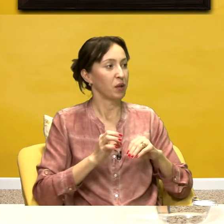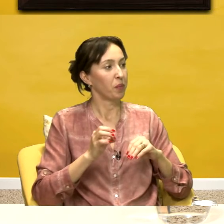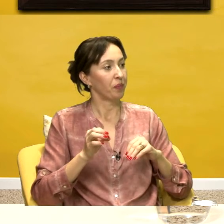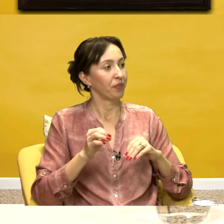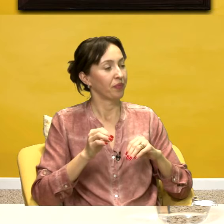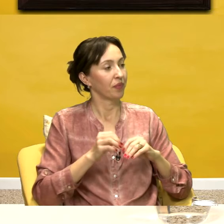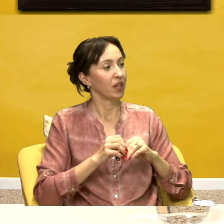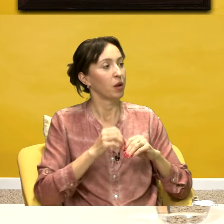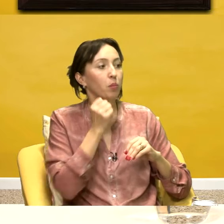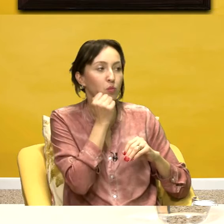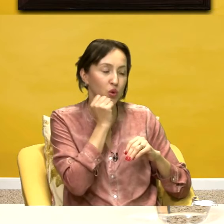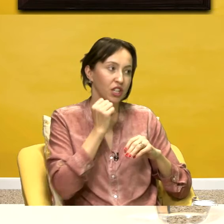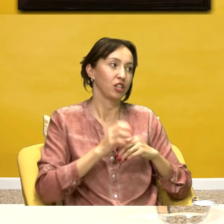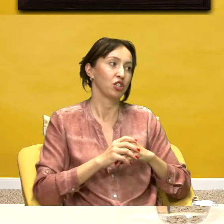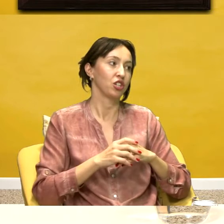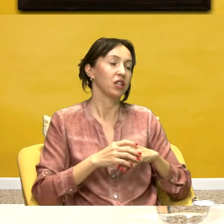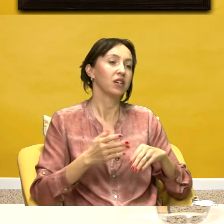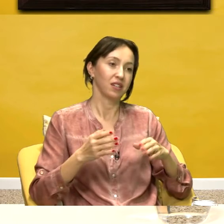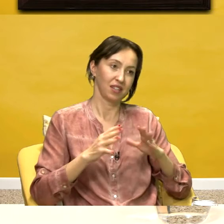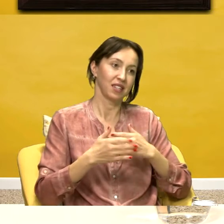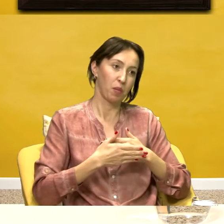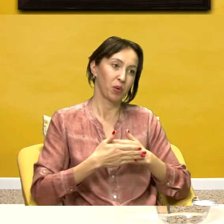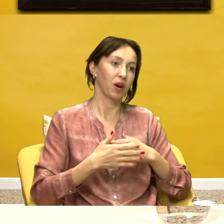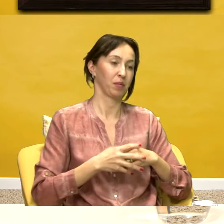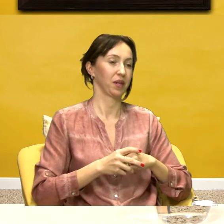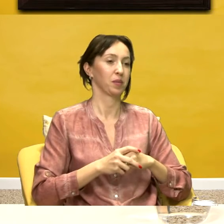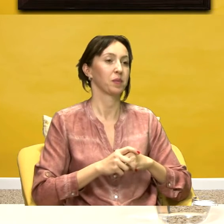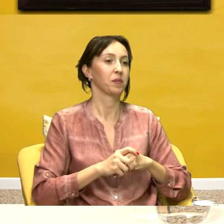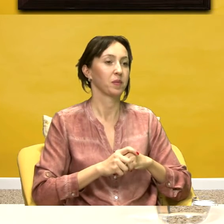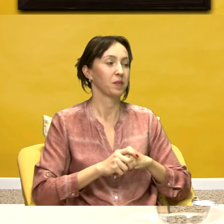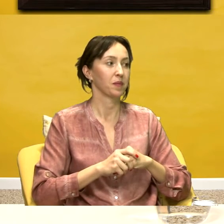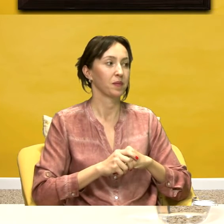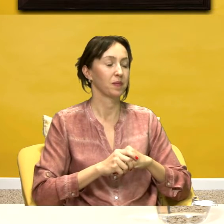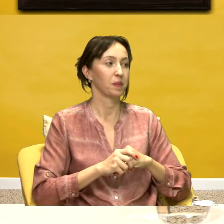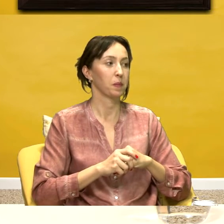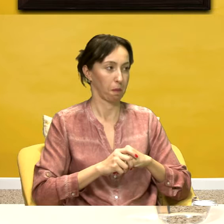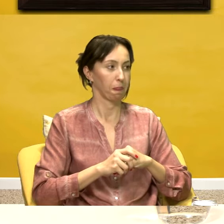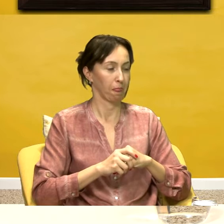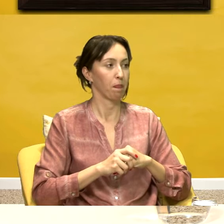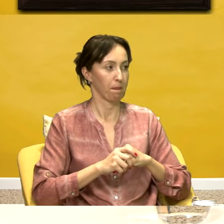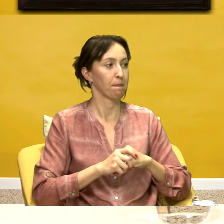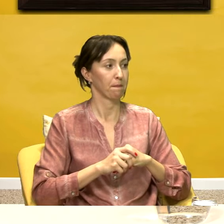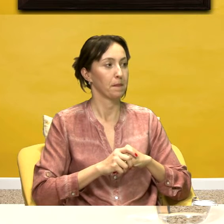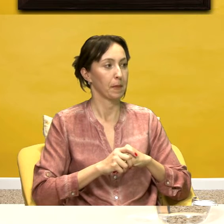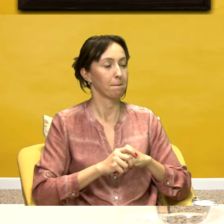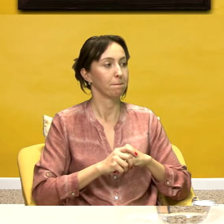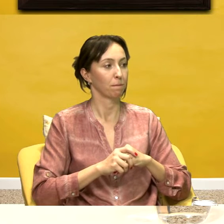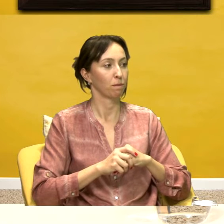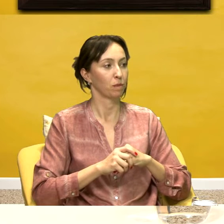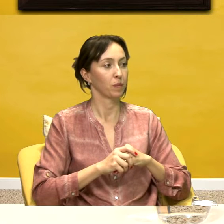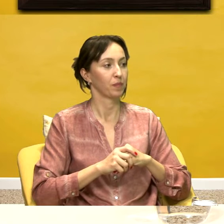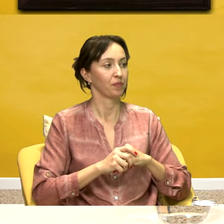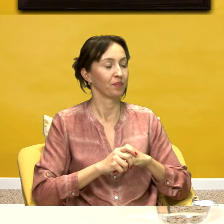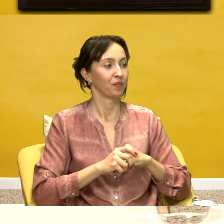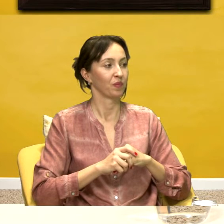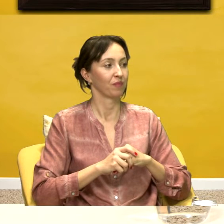Să ne spună un pic, eu am devenit așa curioasă, pe timpul sarcinii ei sau după ce a